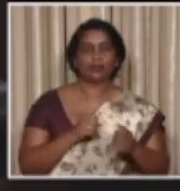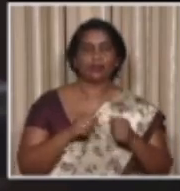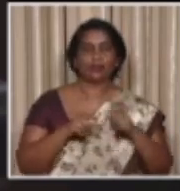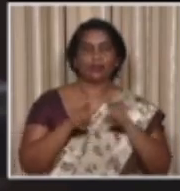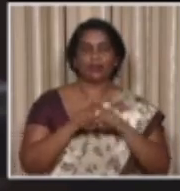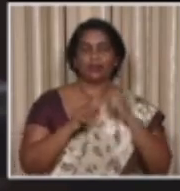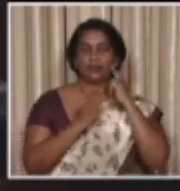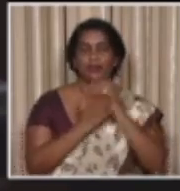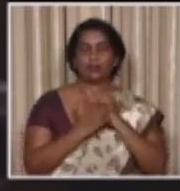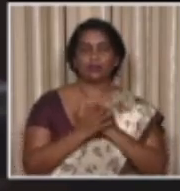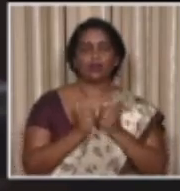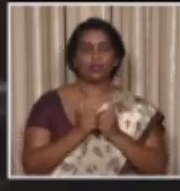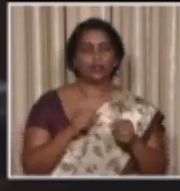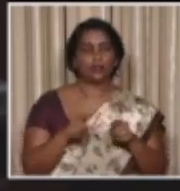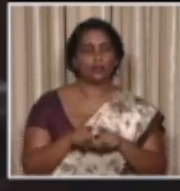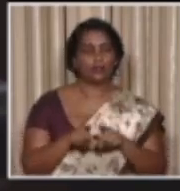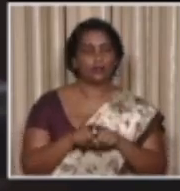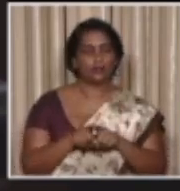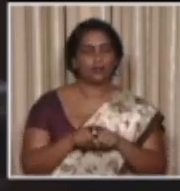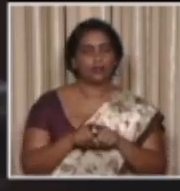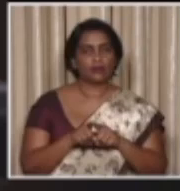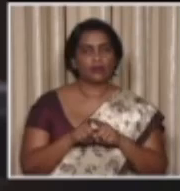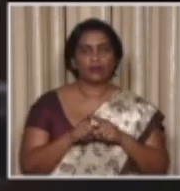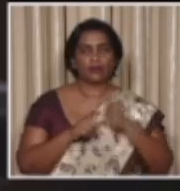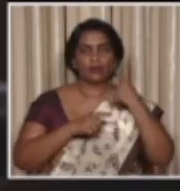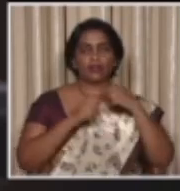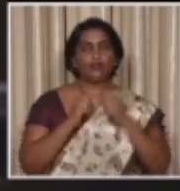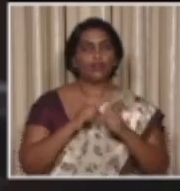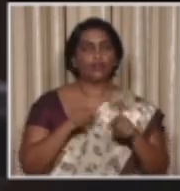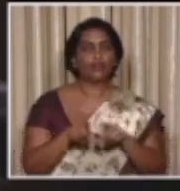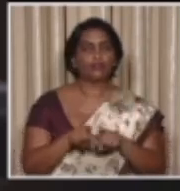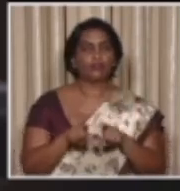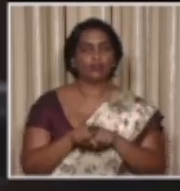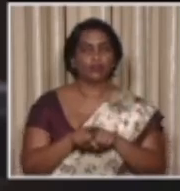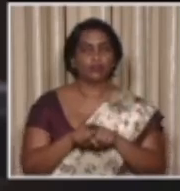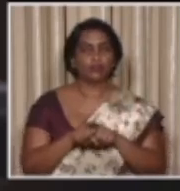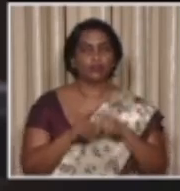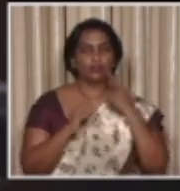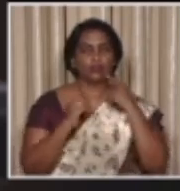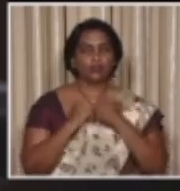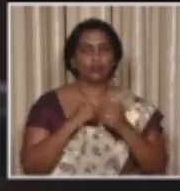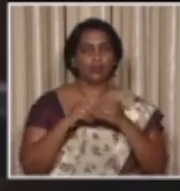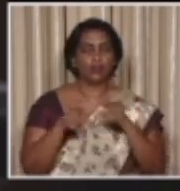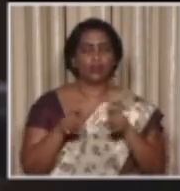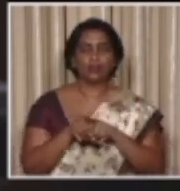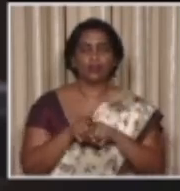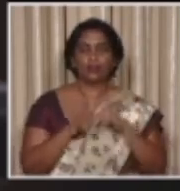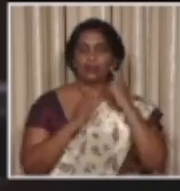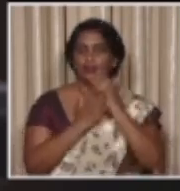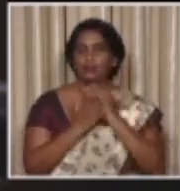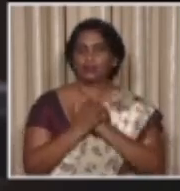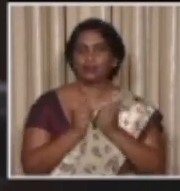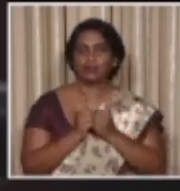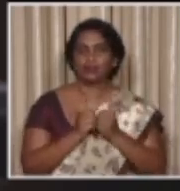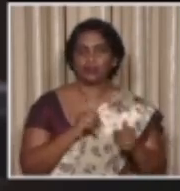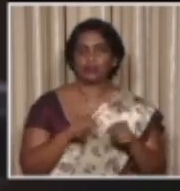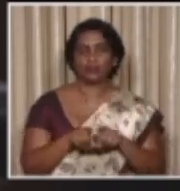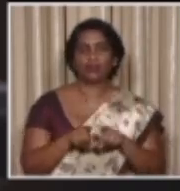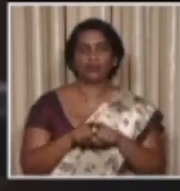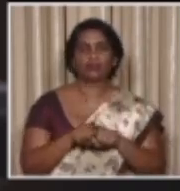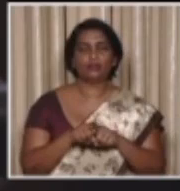කරනවා මේ ජනාධිපතිවරණය කතා කරනකොට රට තුල ජාතිවාදය රට තුල ආගම්වාදය